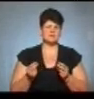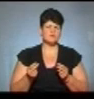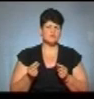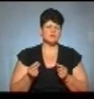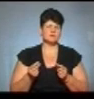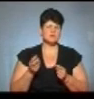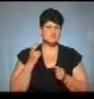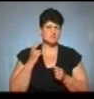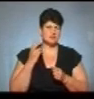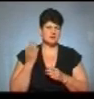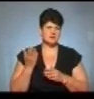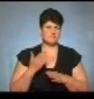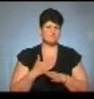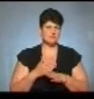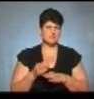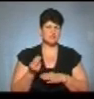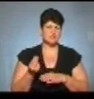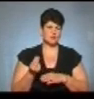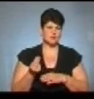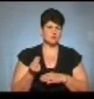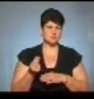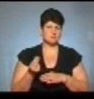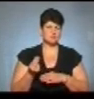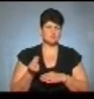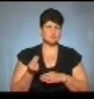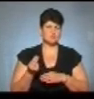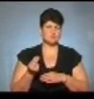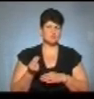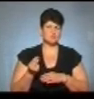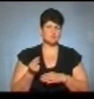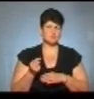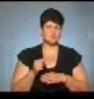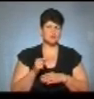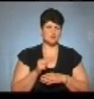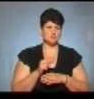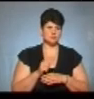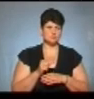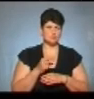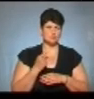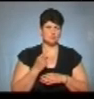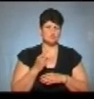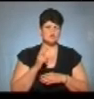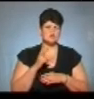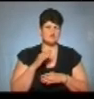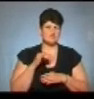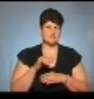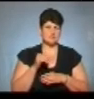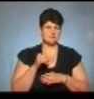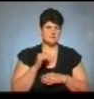з Києва виділили кошти на цього, а тої суми там за пів квітня місяця